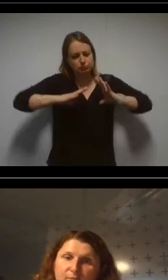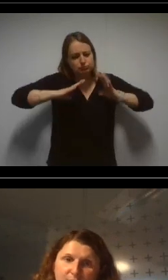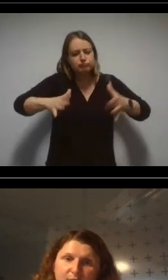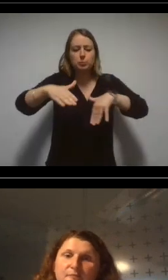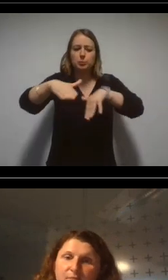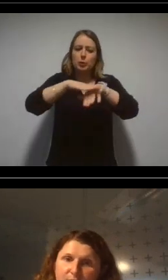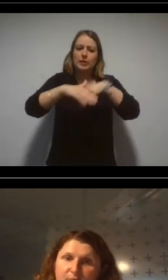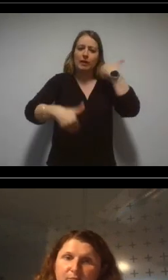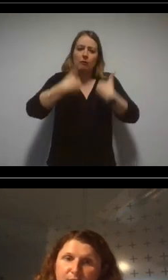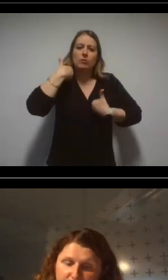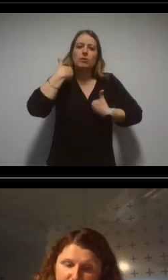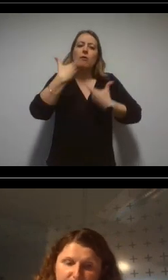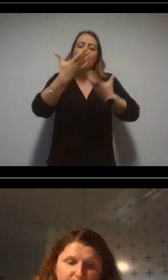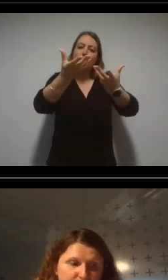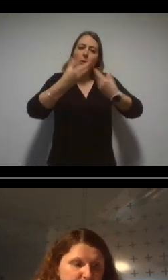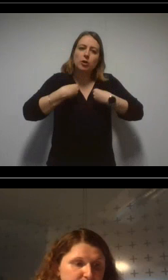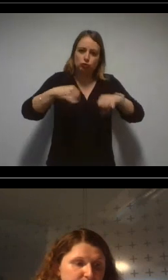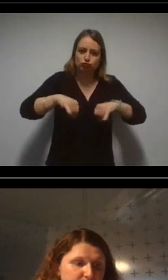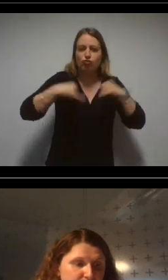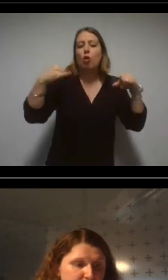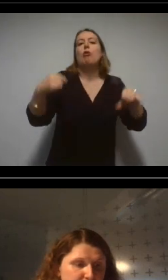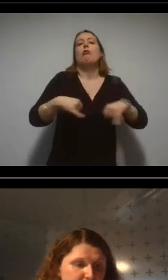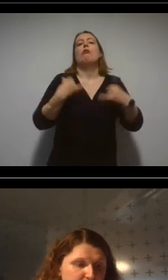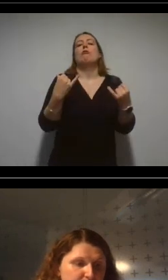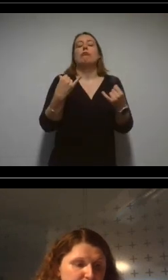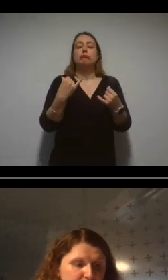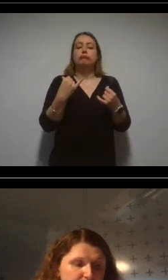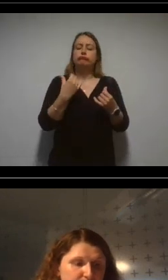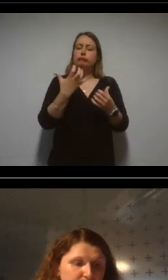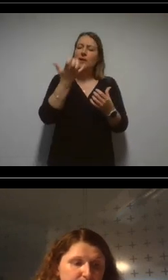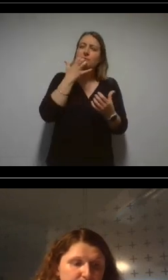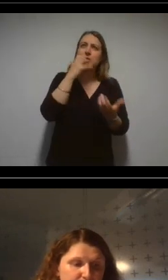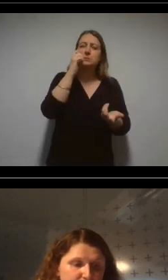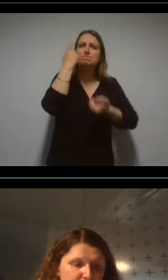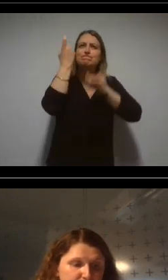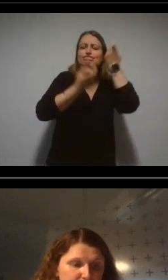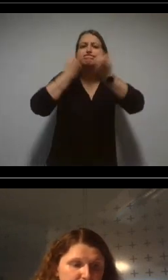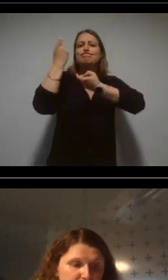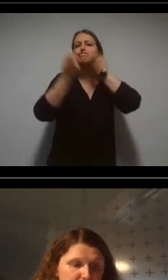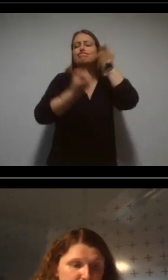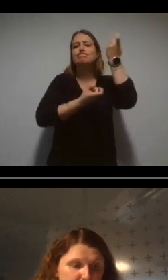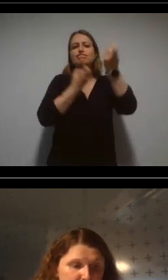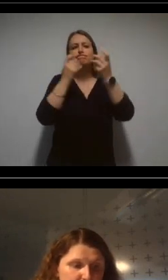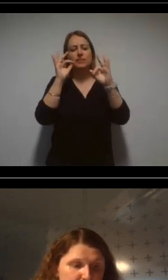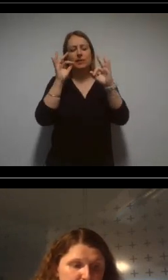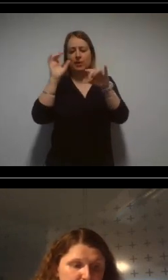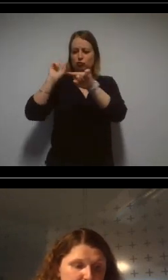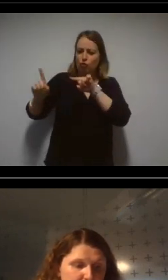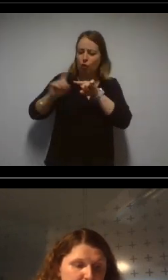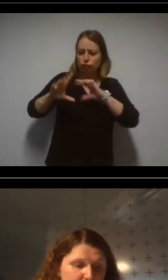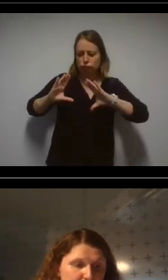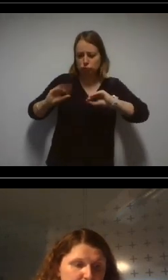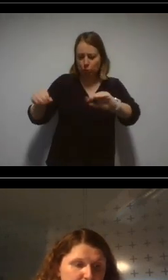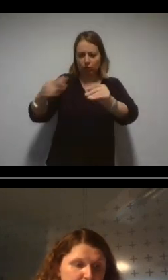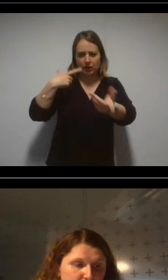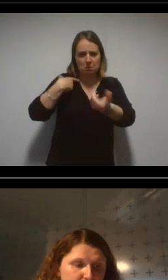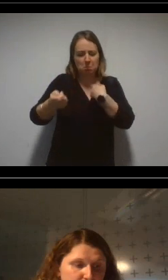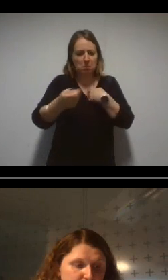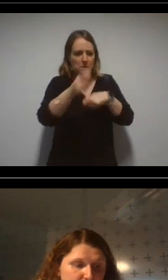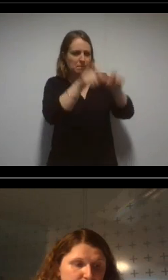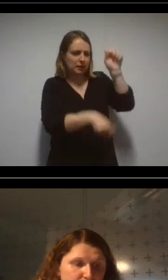d'accueil notamment aussi de jeunes, de questionner les inadéquations entre les candidatures